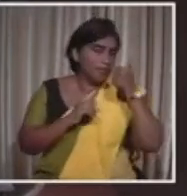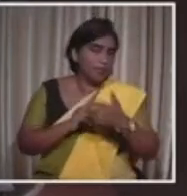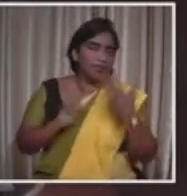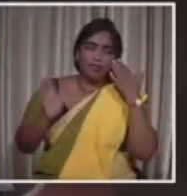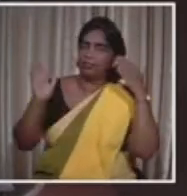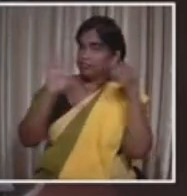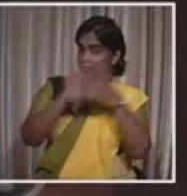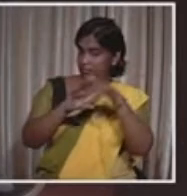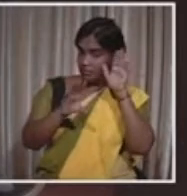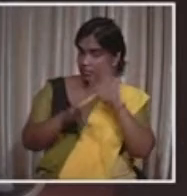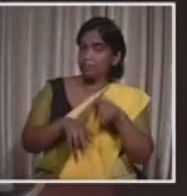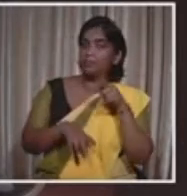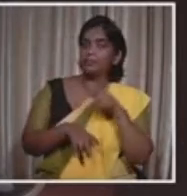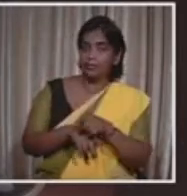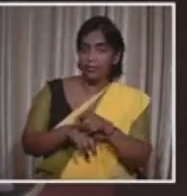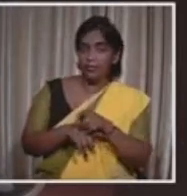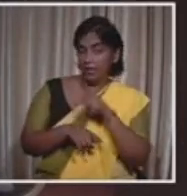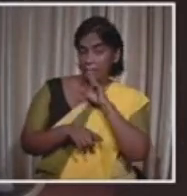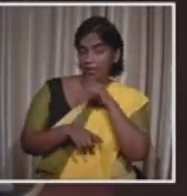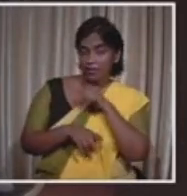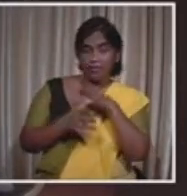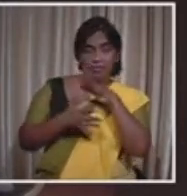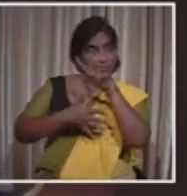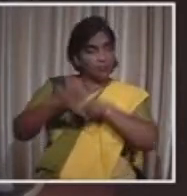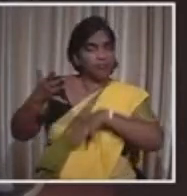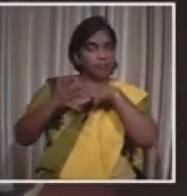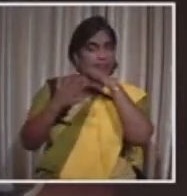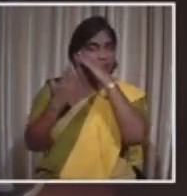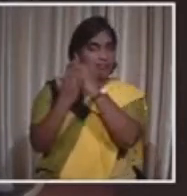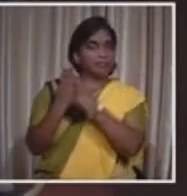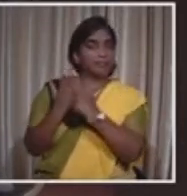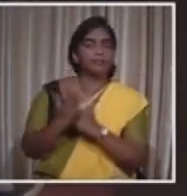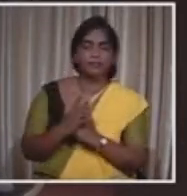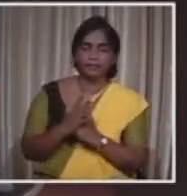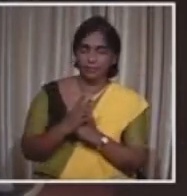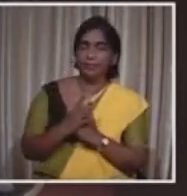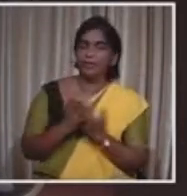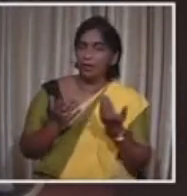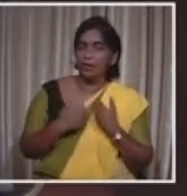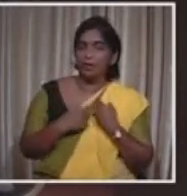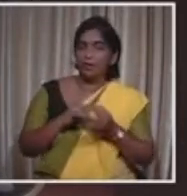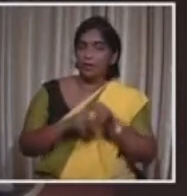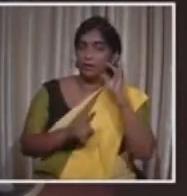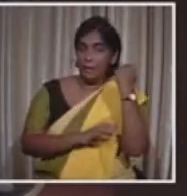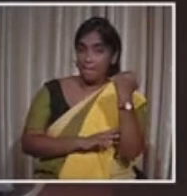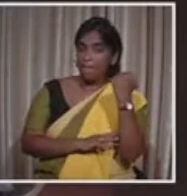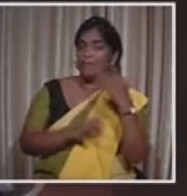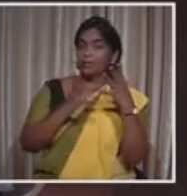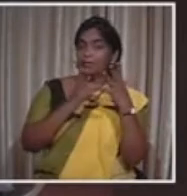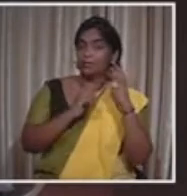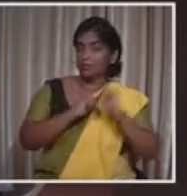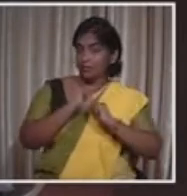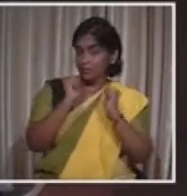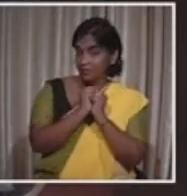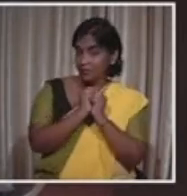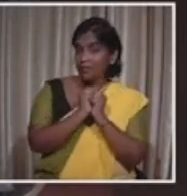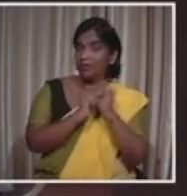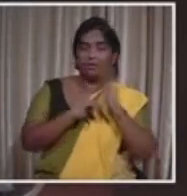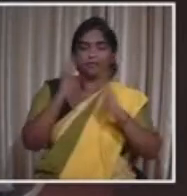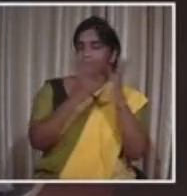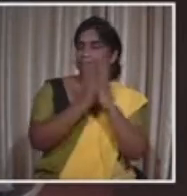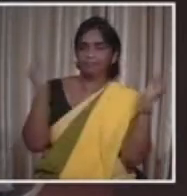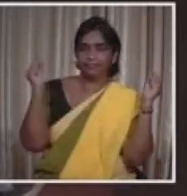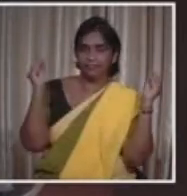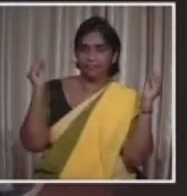සමන්විත වූ එම සංශෝධනය හරහා අපි විධායක ජනාධිපති ක්‍රමය අහෝසි